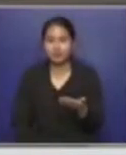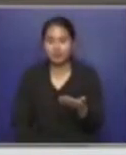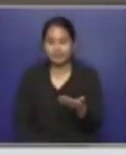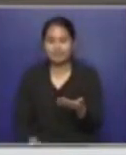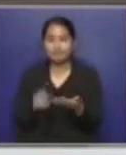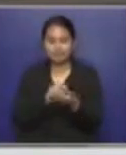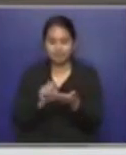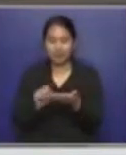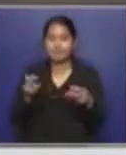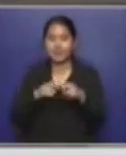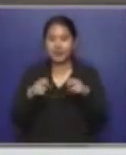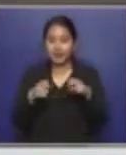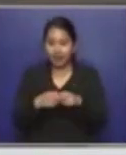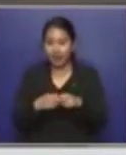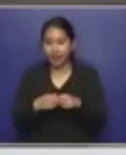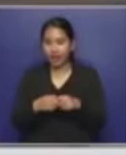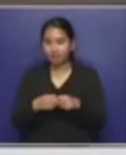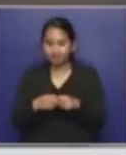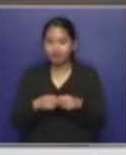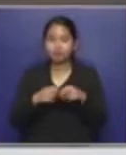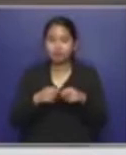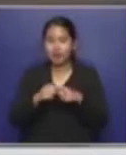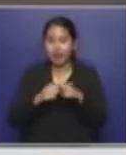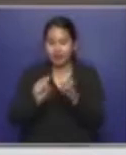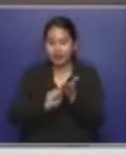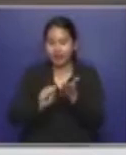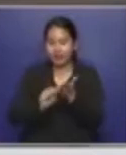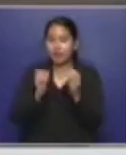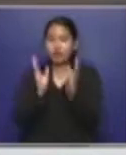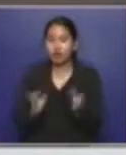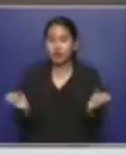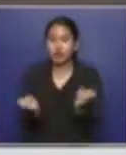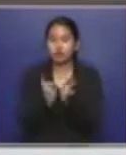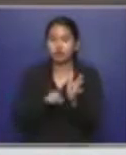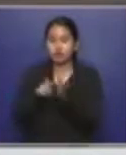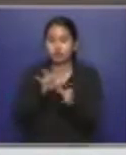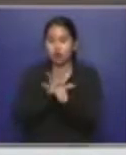แก้ปัญหาและเยียวยาผู้ที่ได้รับผลกระทบจากไวรัสโควิด-19 จำนวน